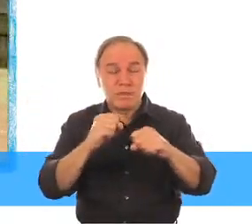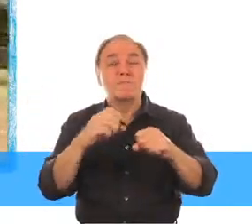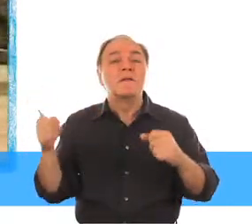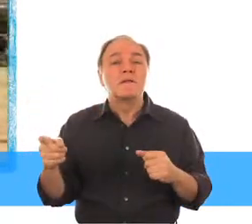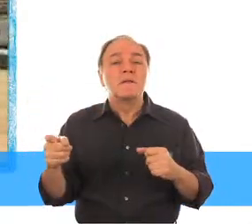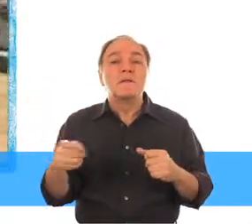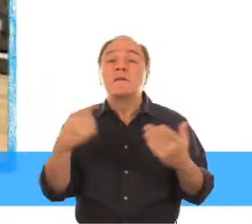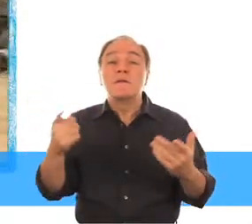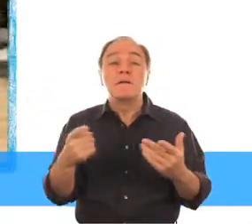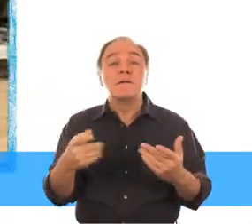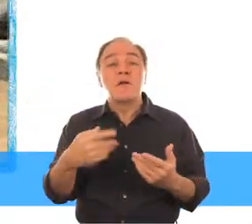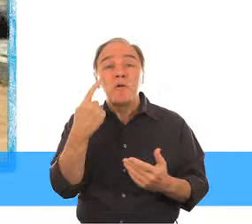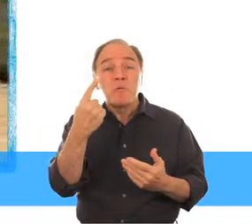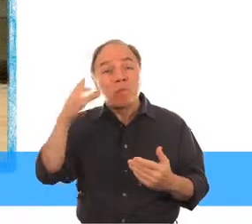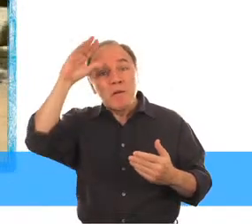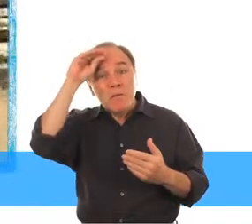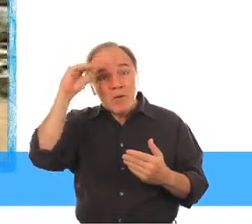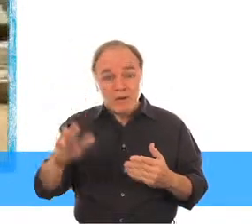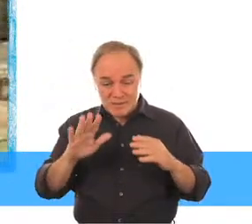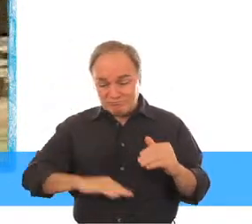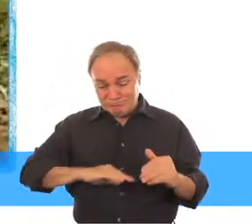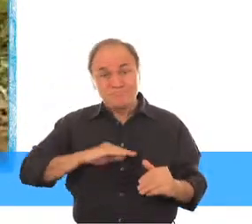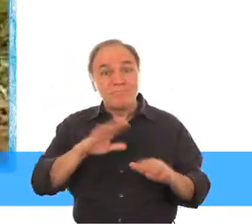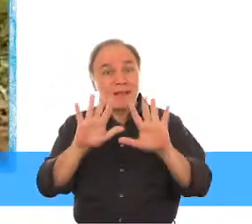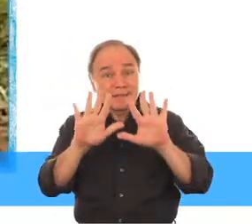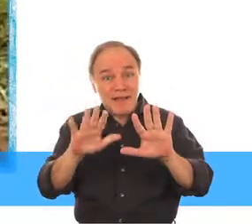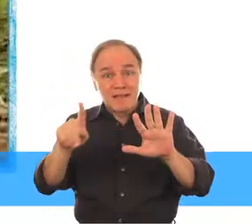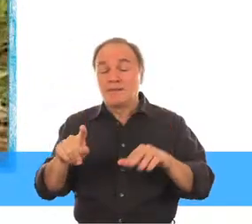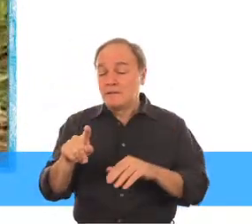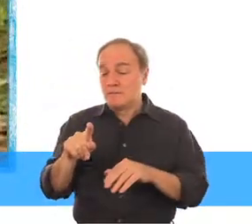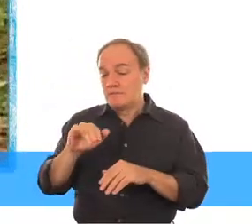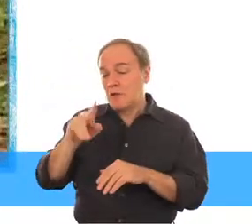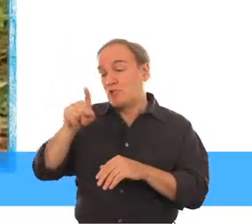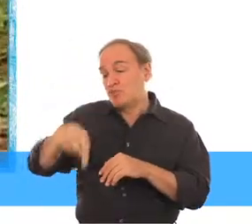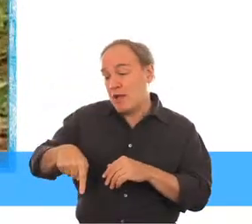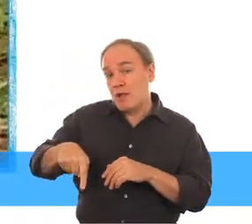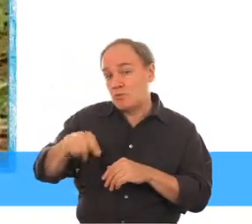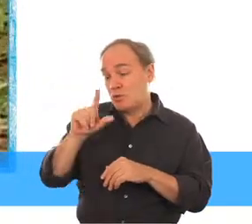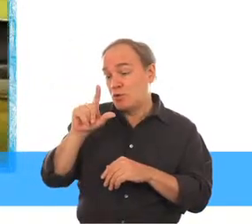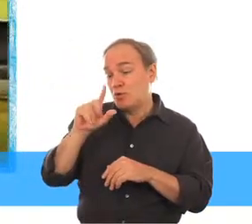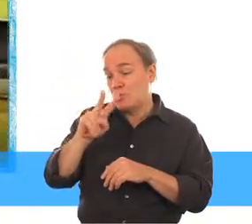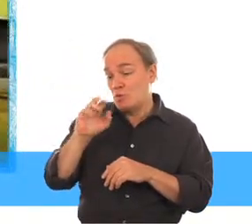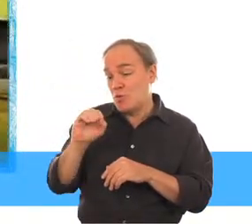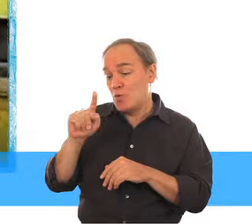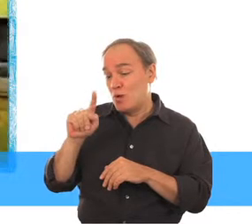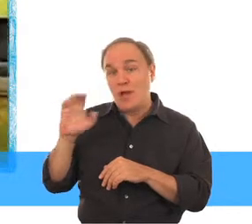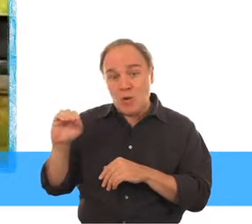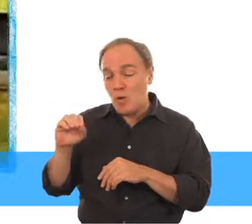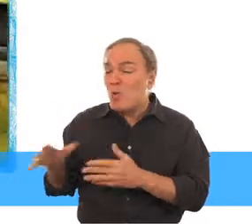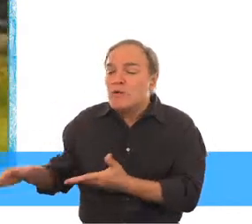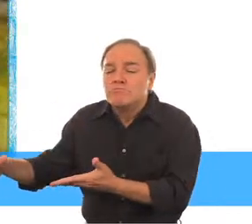antipersonnelle en janvier 2010. Il ramassait du bois de chauffage avec d'autres personnes de la communauté. Moins d'1 an plus